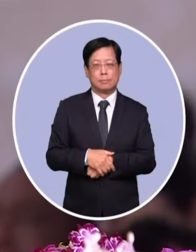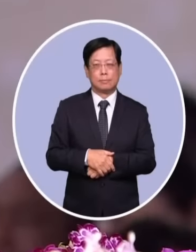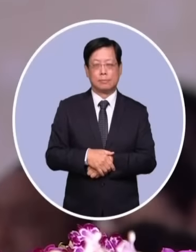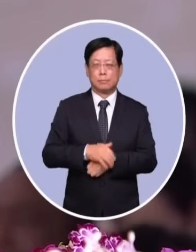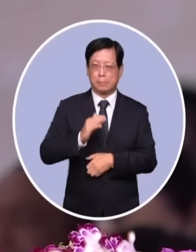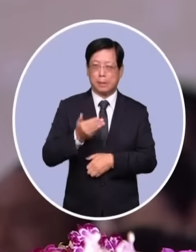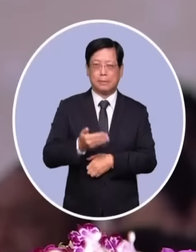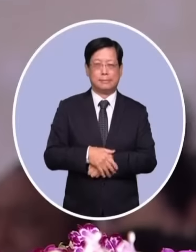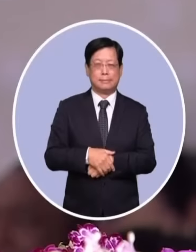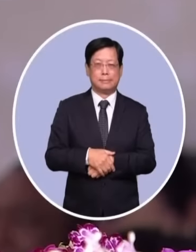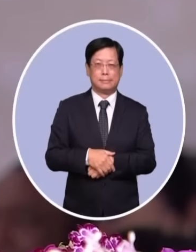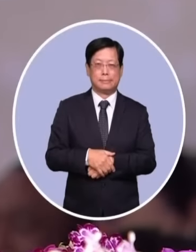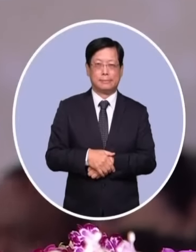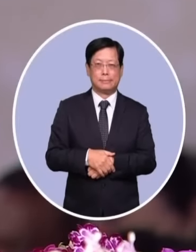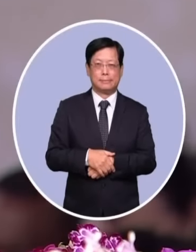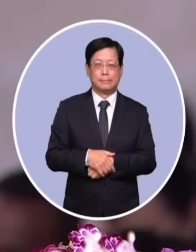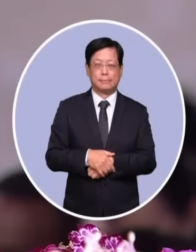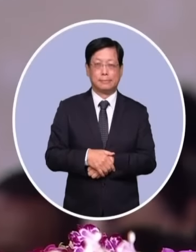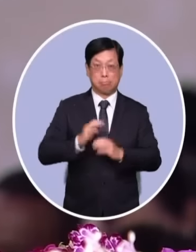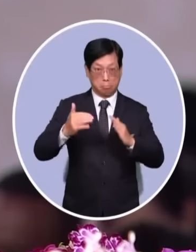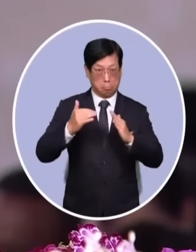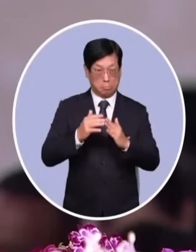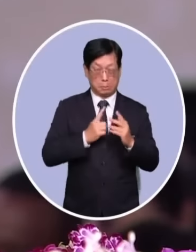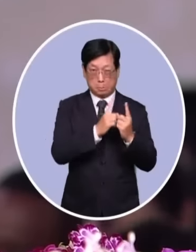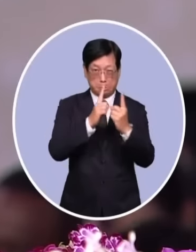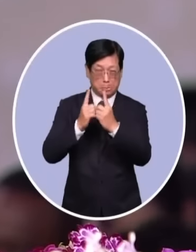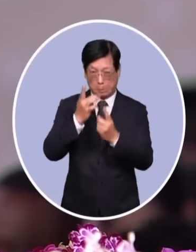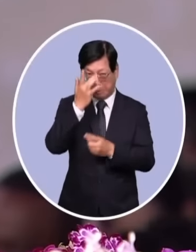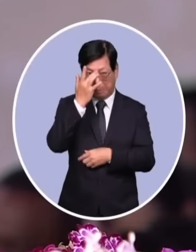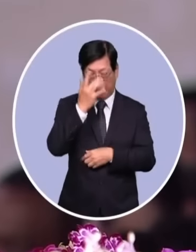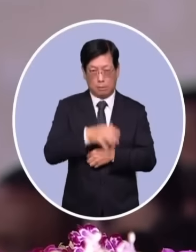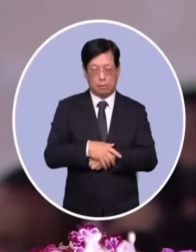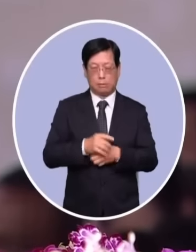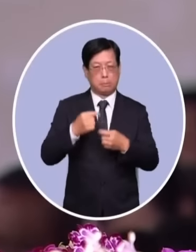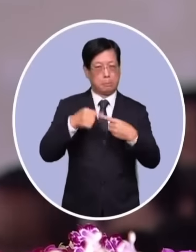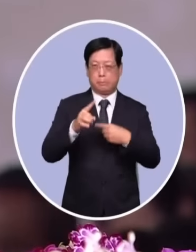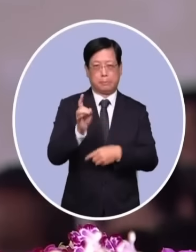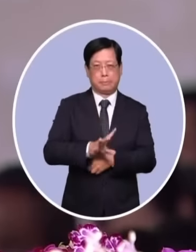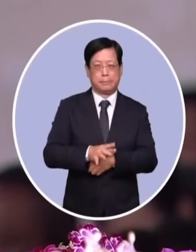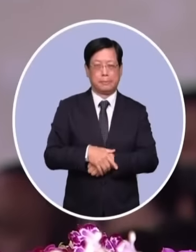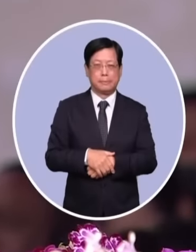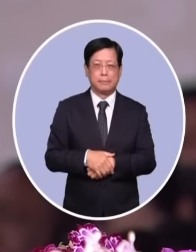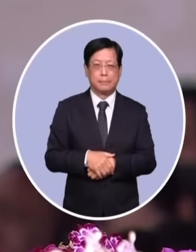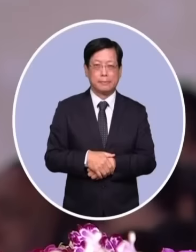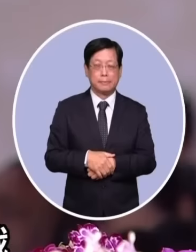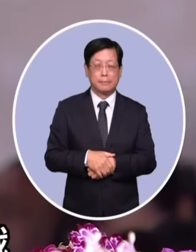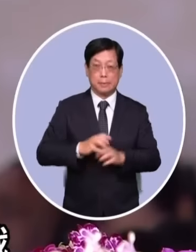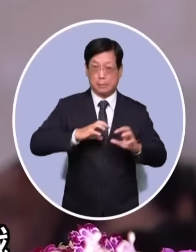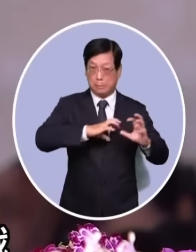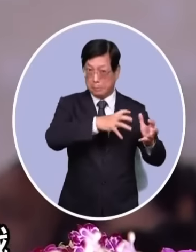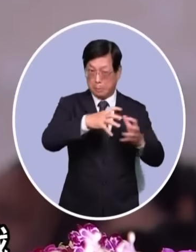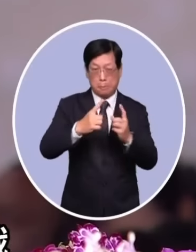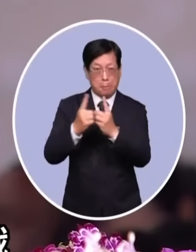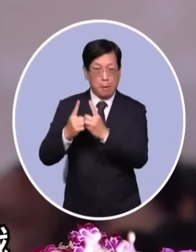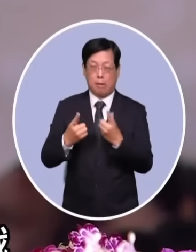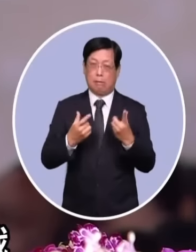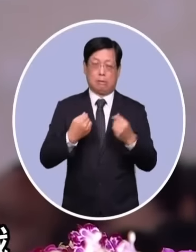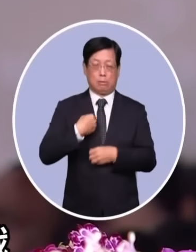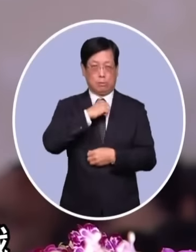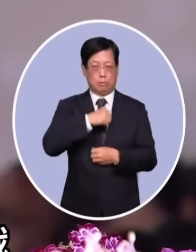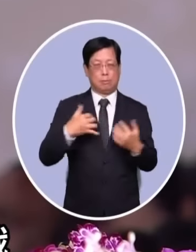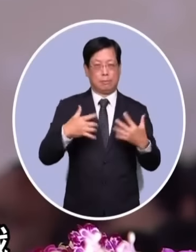然而，国家的挑战未曾间断，全球的挑战也正是台